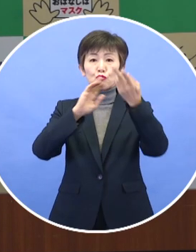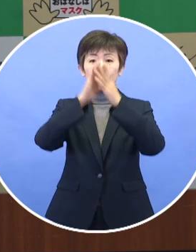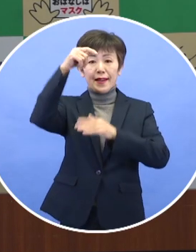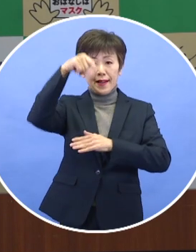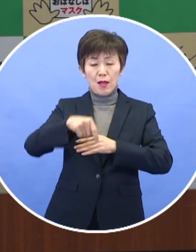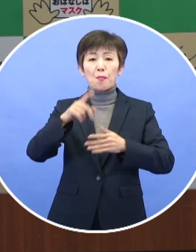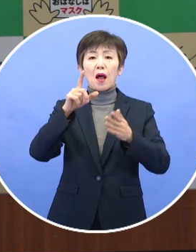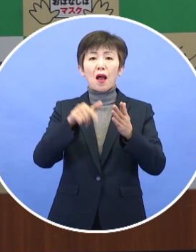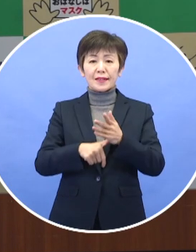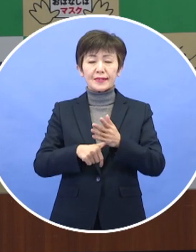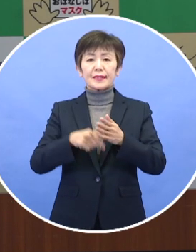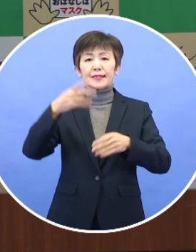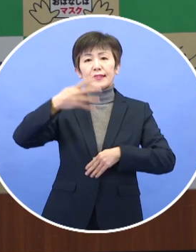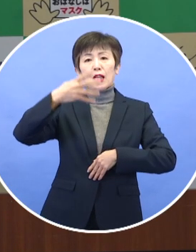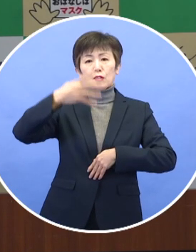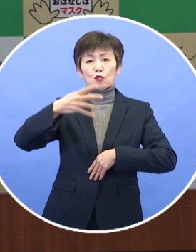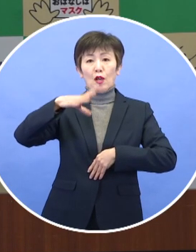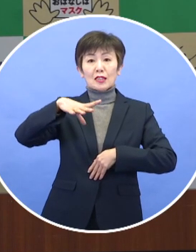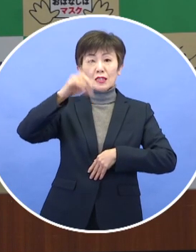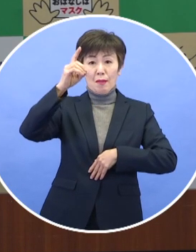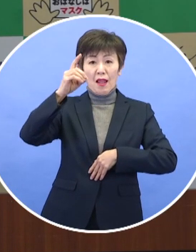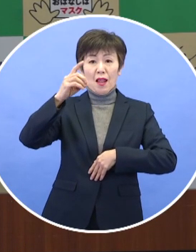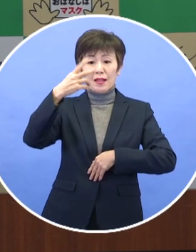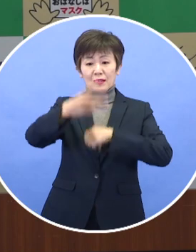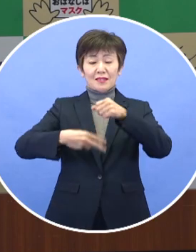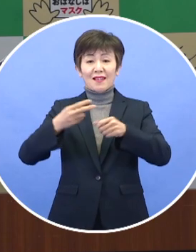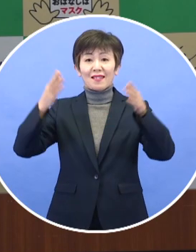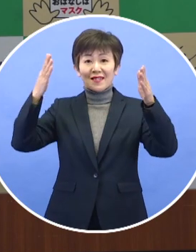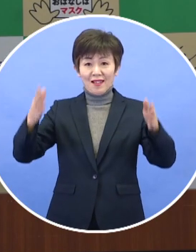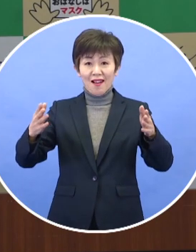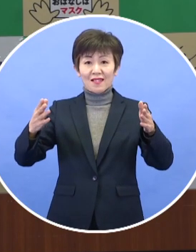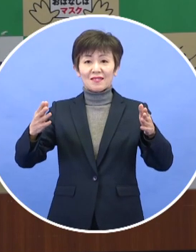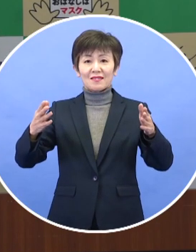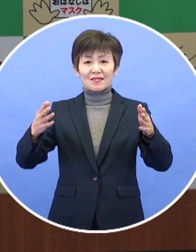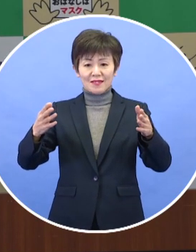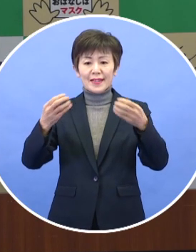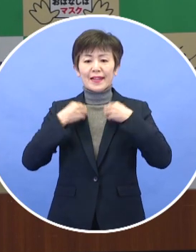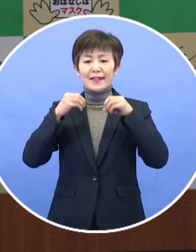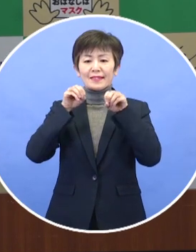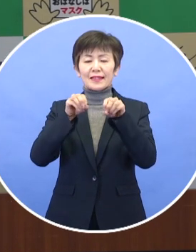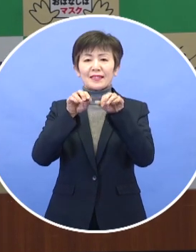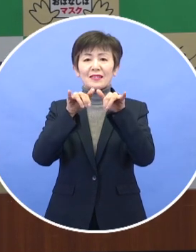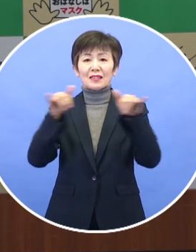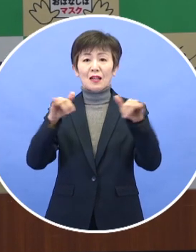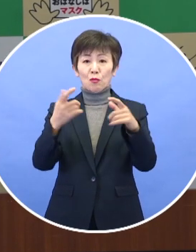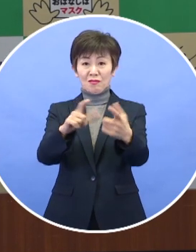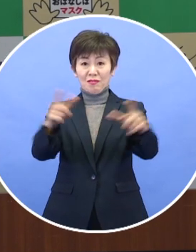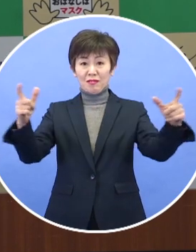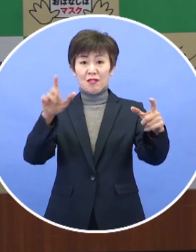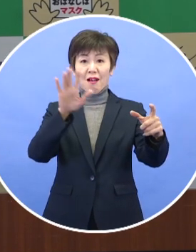4月の初めの頃に感染が拡大する、そういうような状況がございますので、